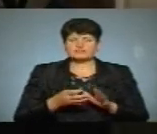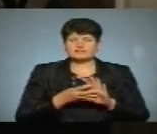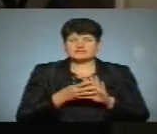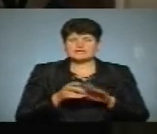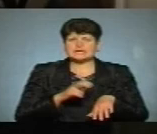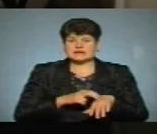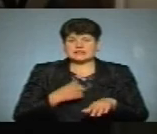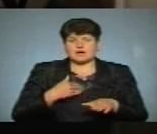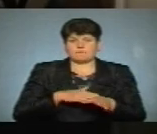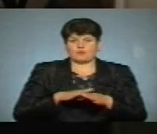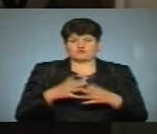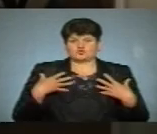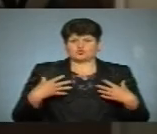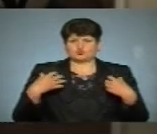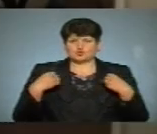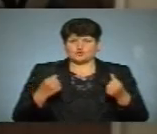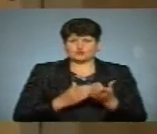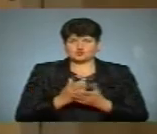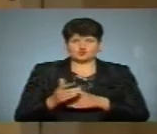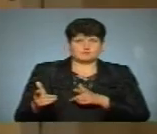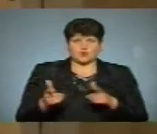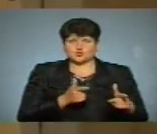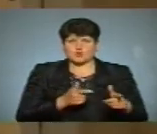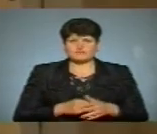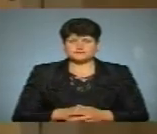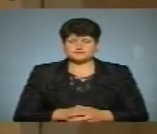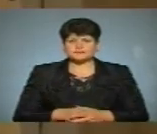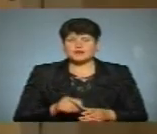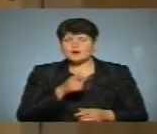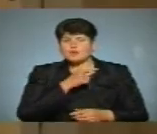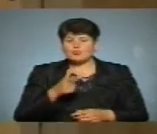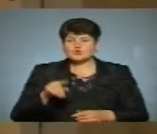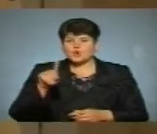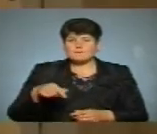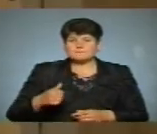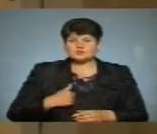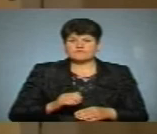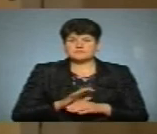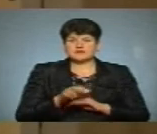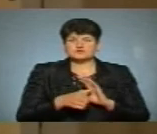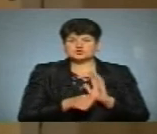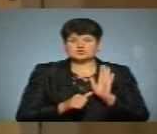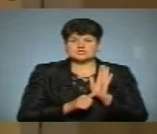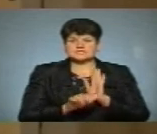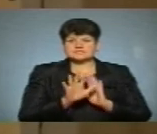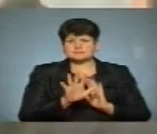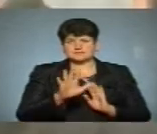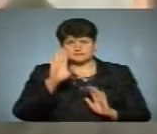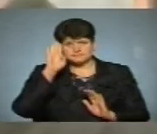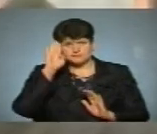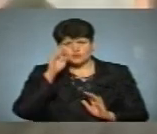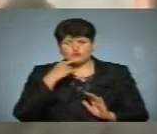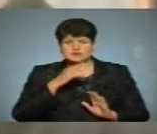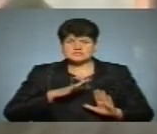лікарів я повністю здоровий. До служби готовий. Протягом призову на військову службу до армії відправлять 665 юнаків, каже